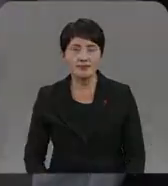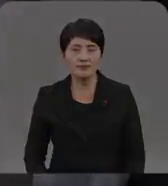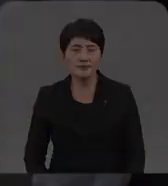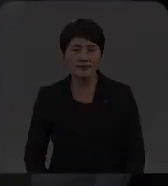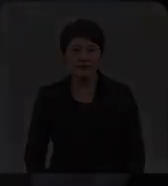giới